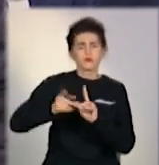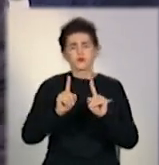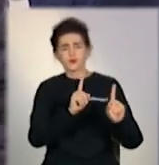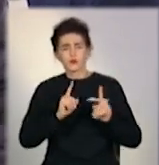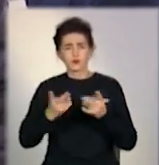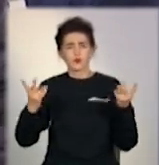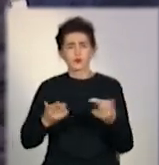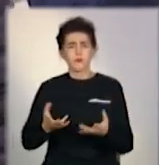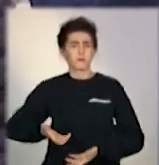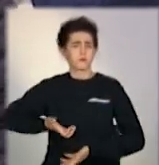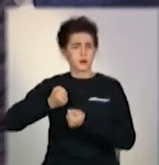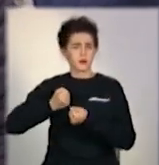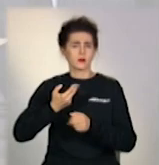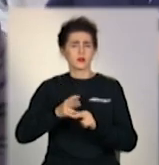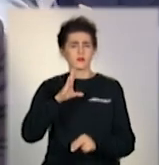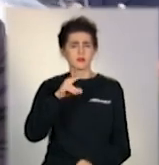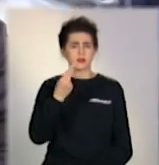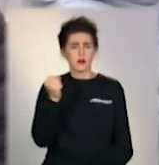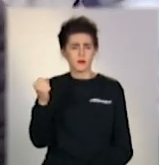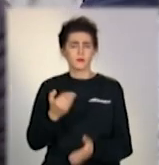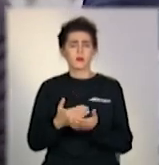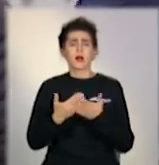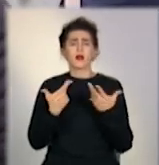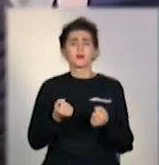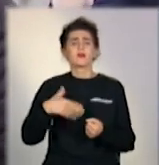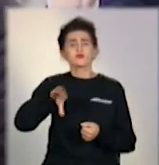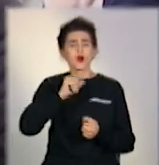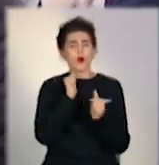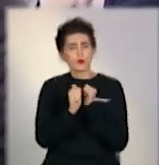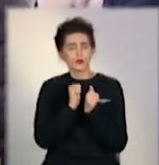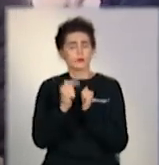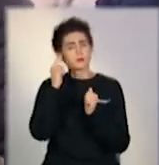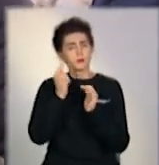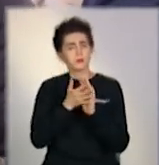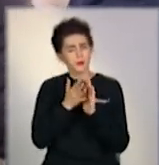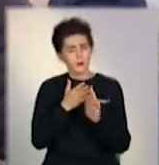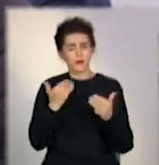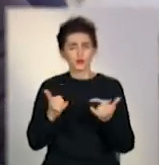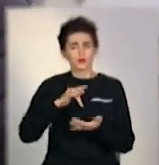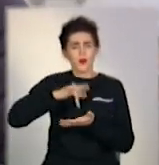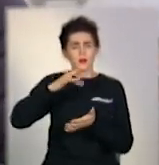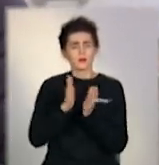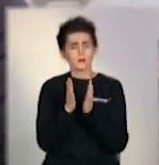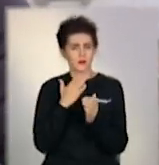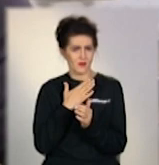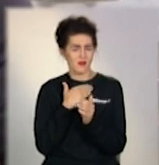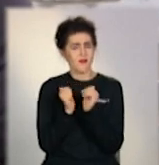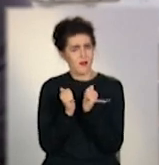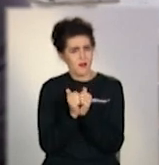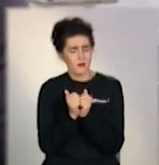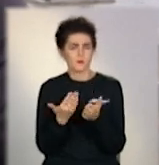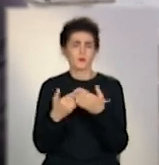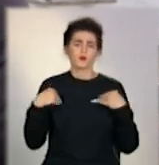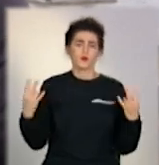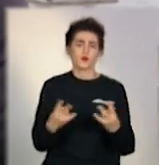была поддержка и ВЦА. Каждый, надеюсь, будет понимать, что столица рядом, что вечером сел,